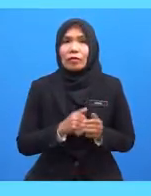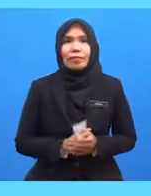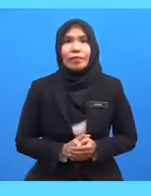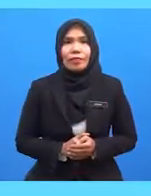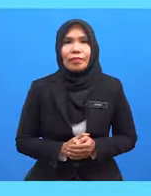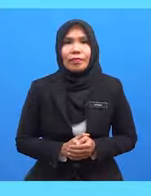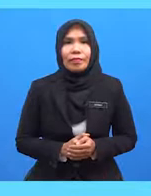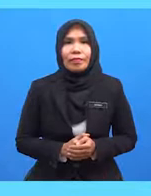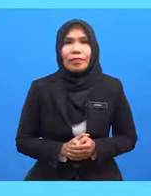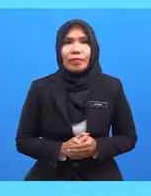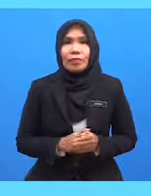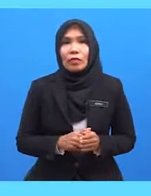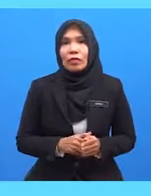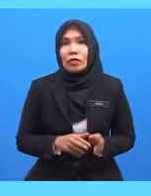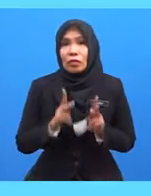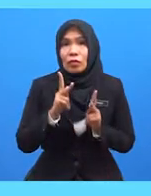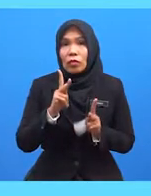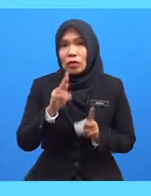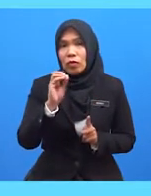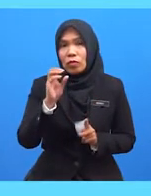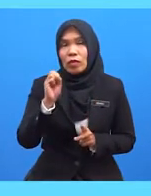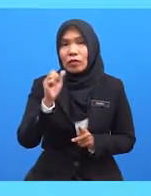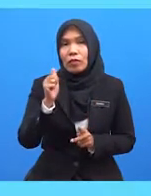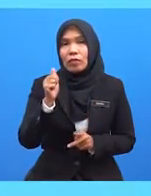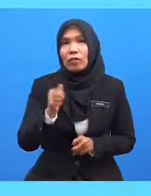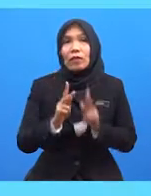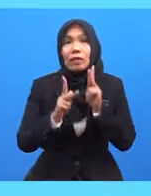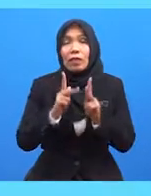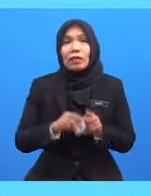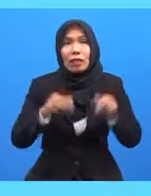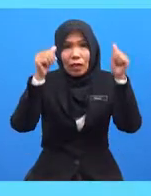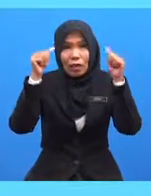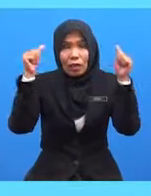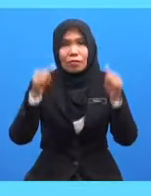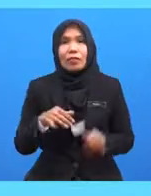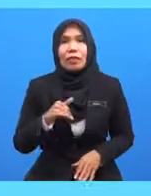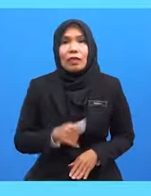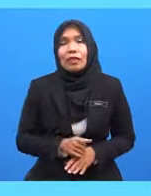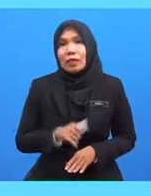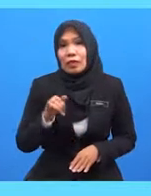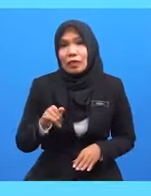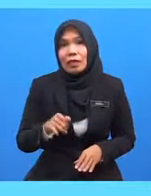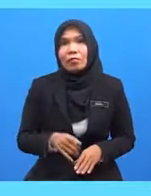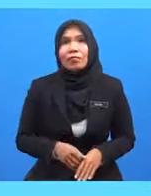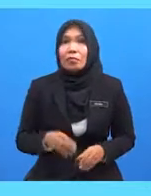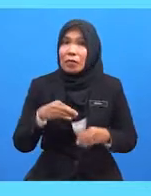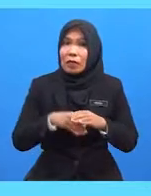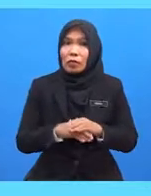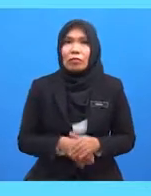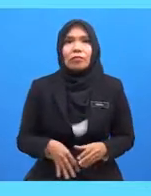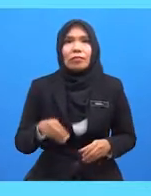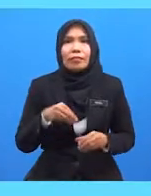dalam bahasa Melayu ialah hal-hal keagamaan, contoh Islam, iman,